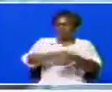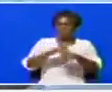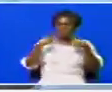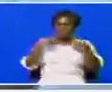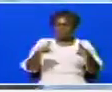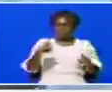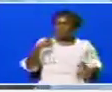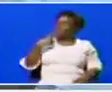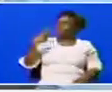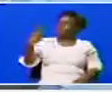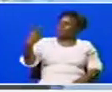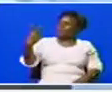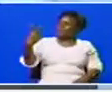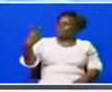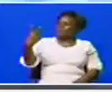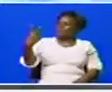kama